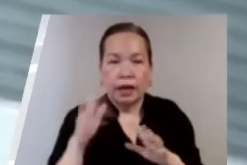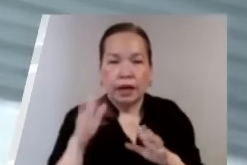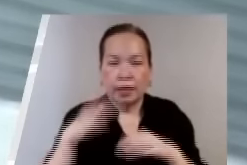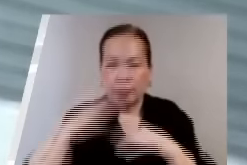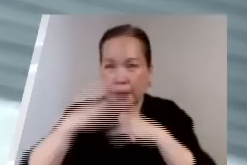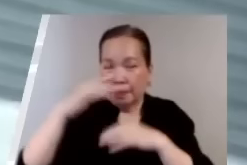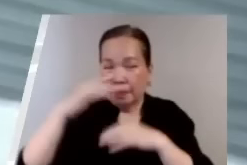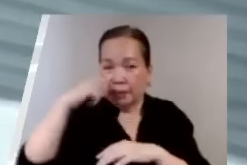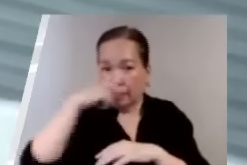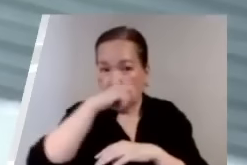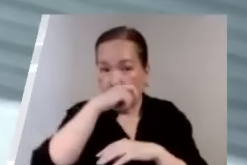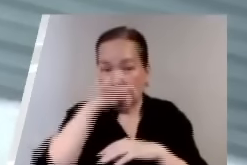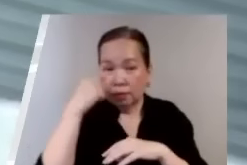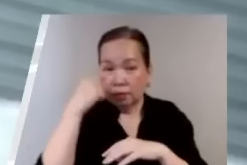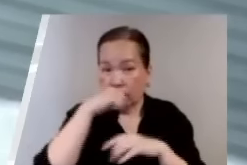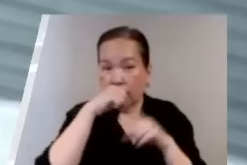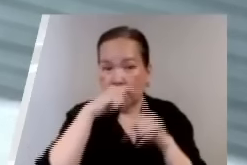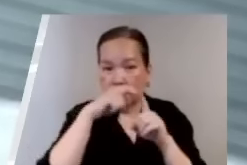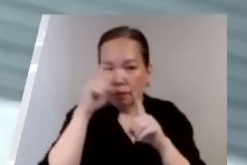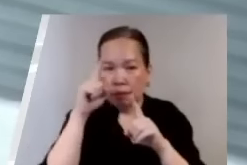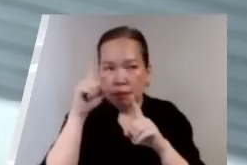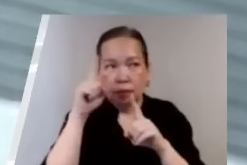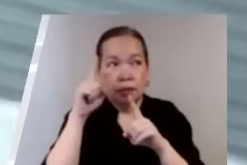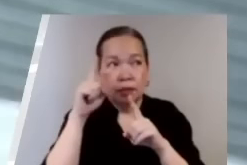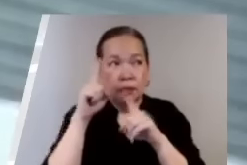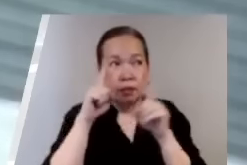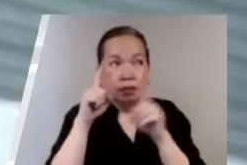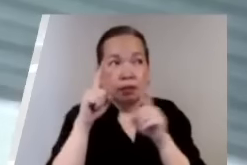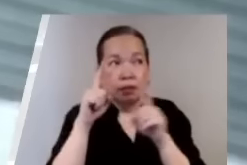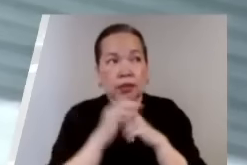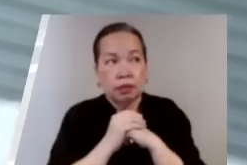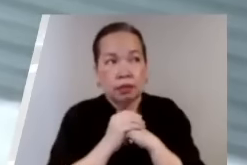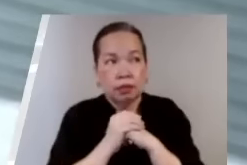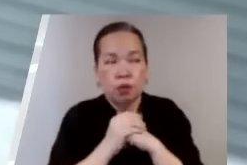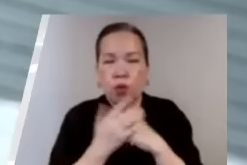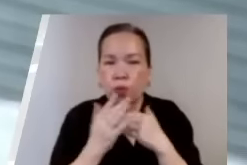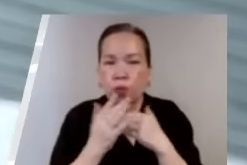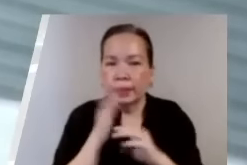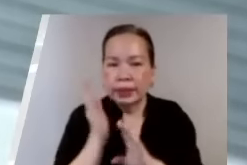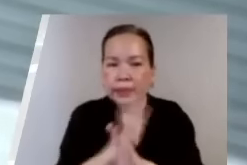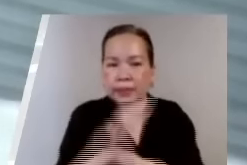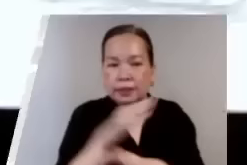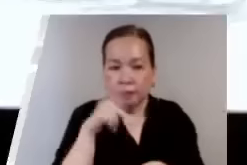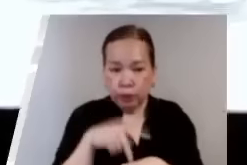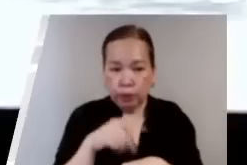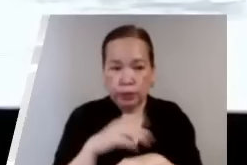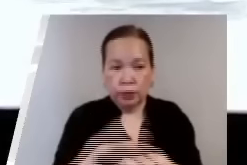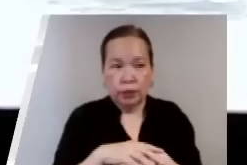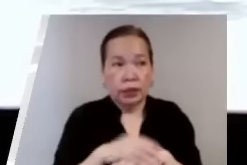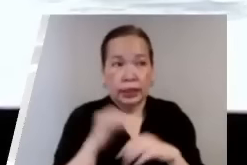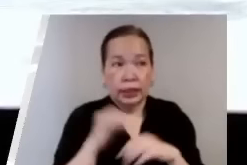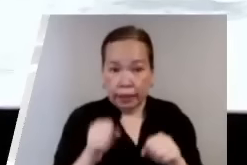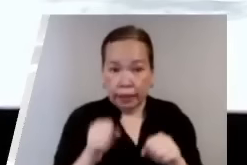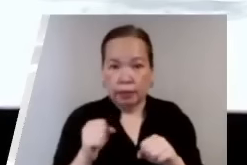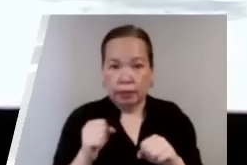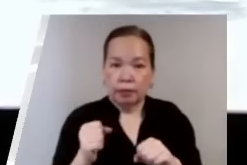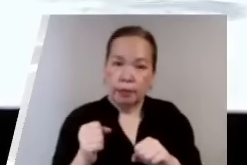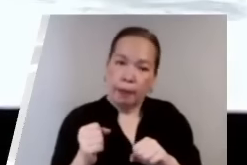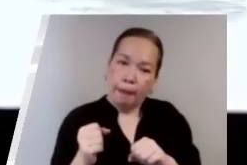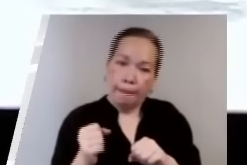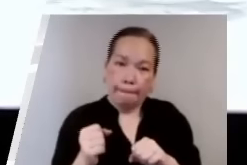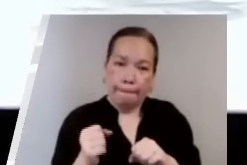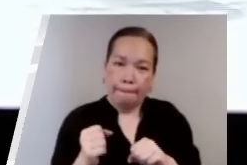may bagyo ka dito sa east ng Philippines para ma-enhance niya yung southwest monsoon o habagat.